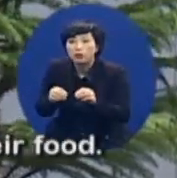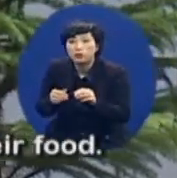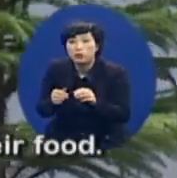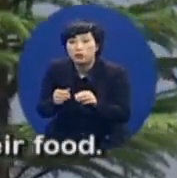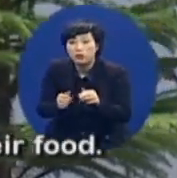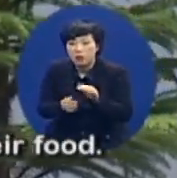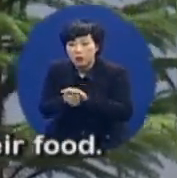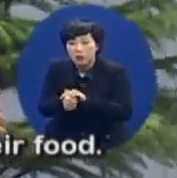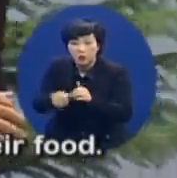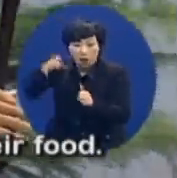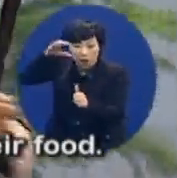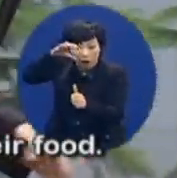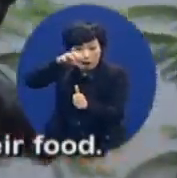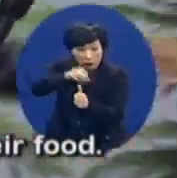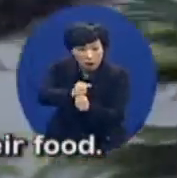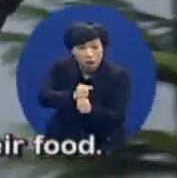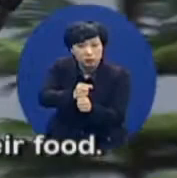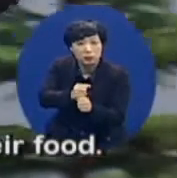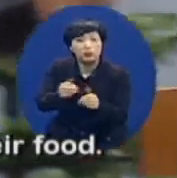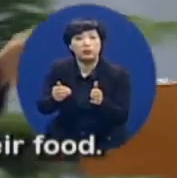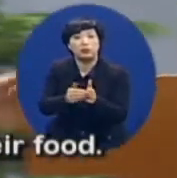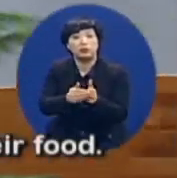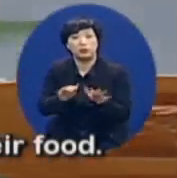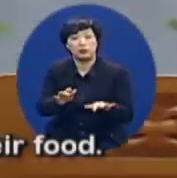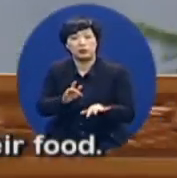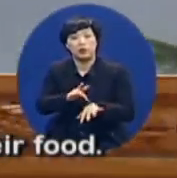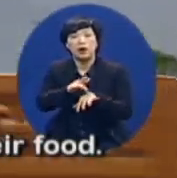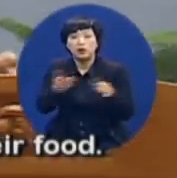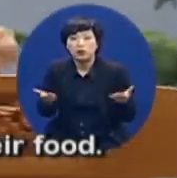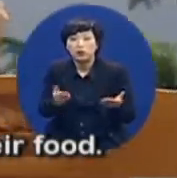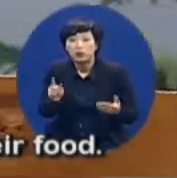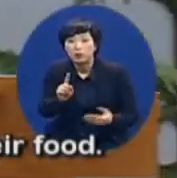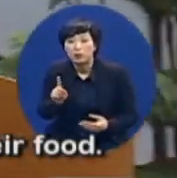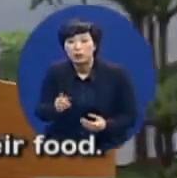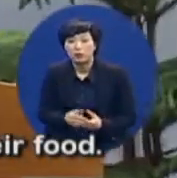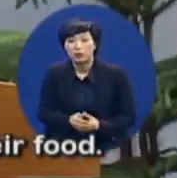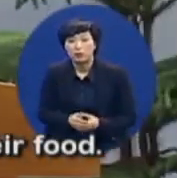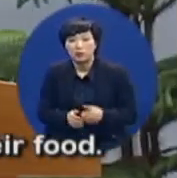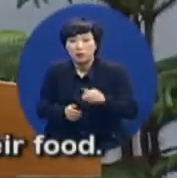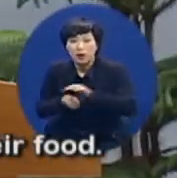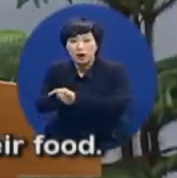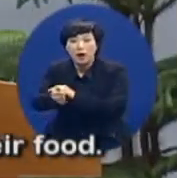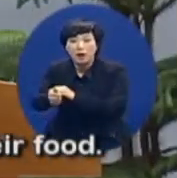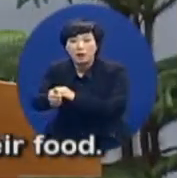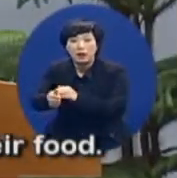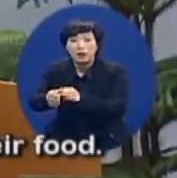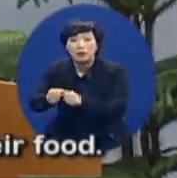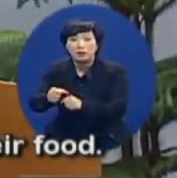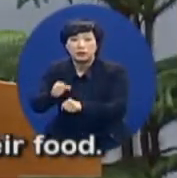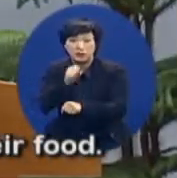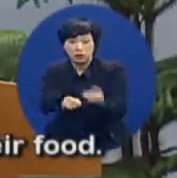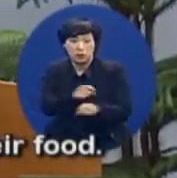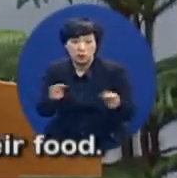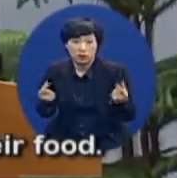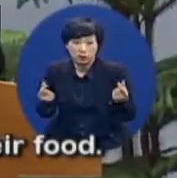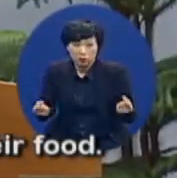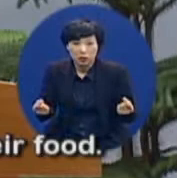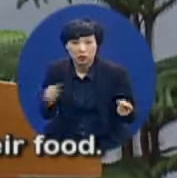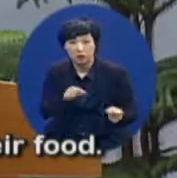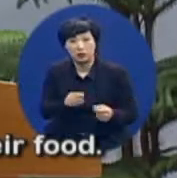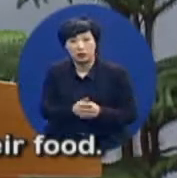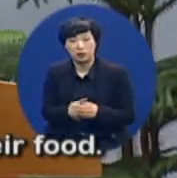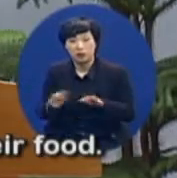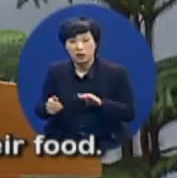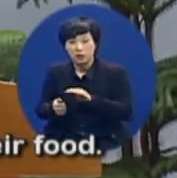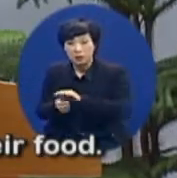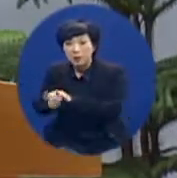거야 집어넣는 이렇게 마귀 역사는 뱀의 특성을 닮았기 때문에